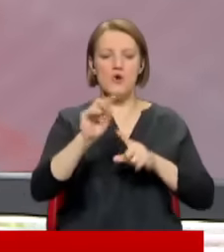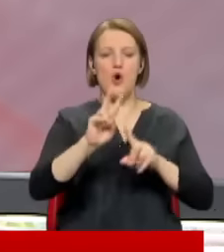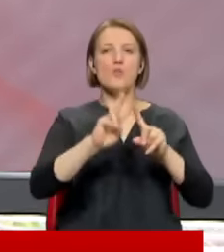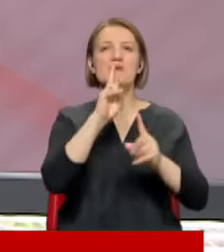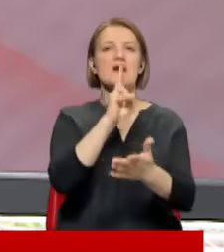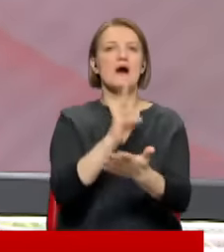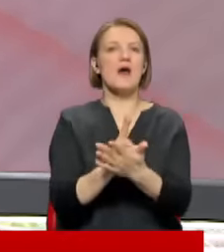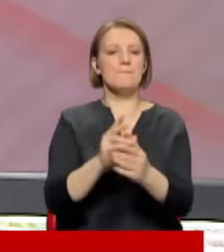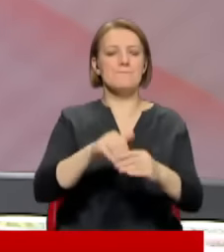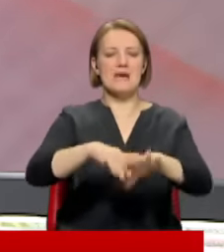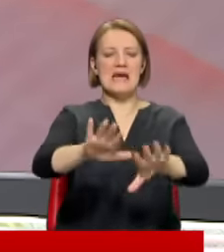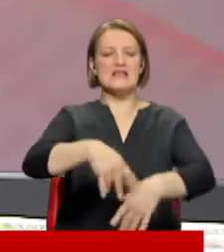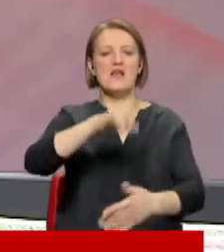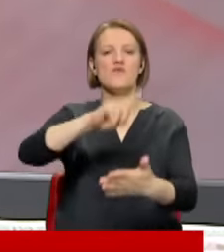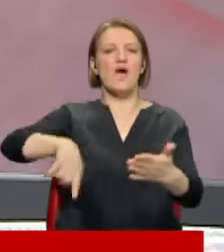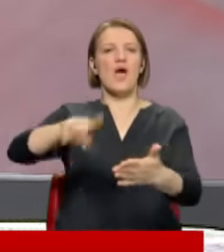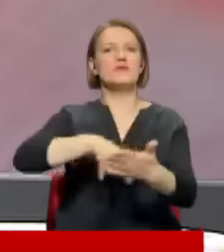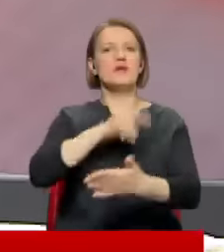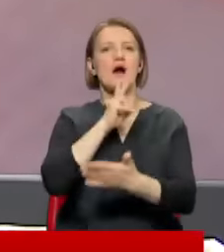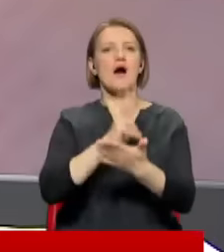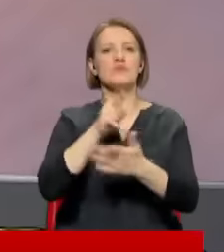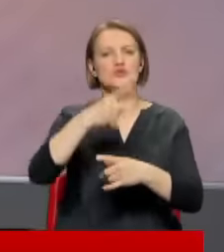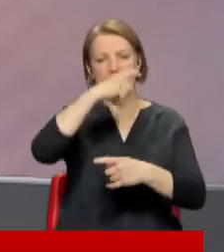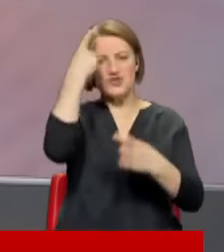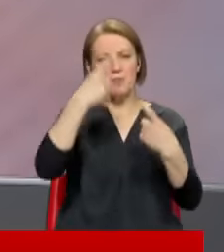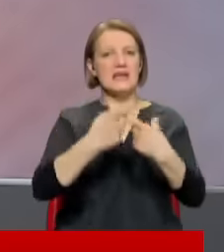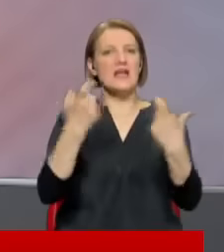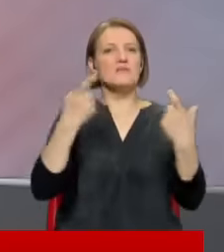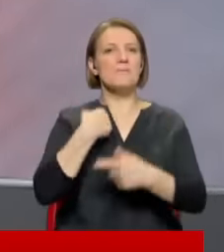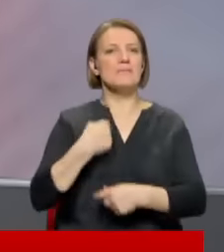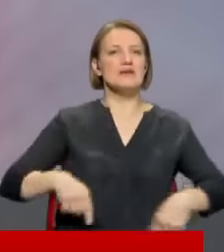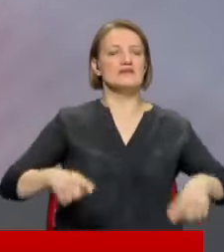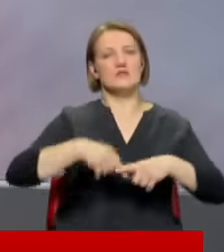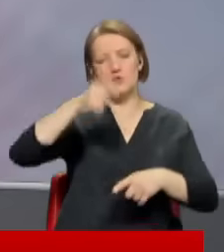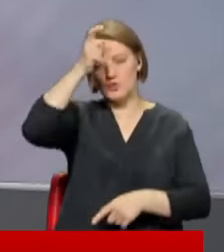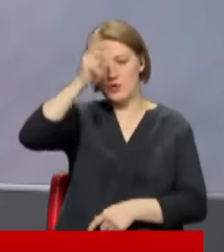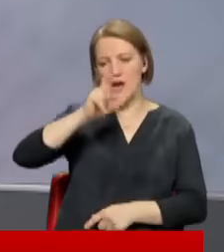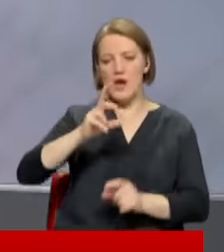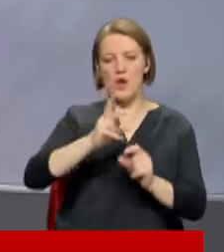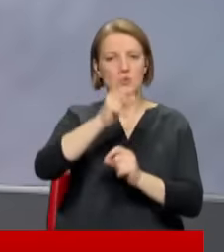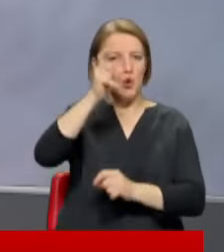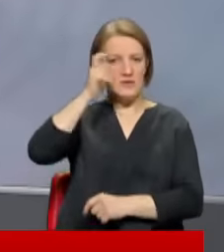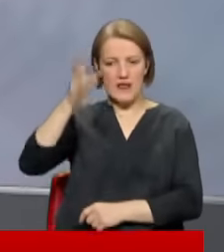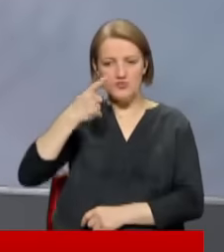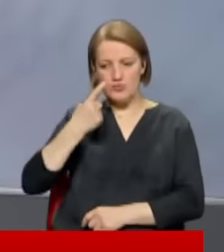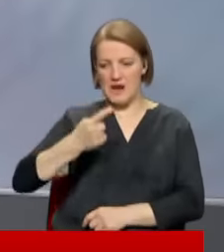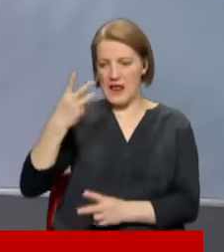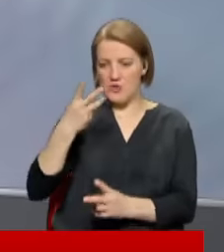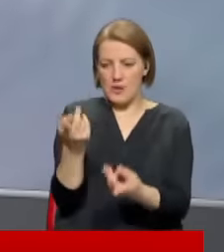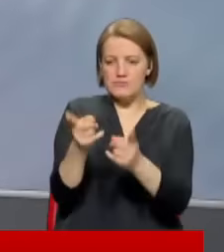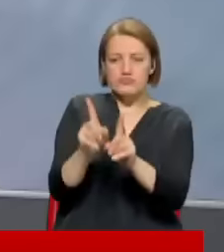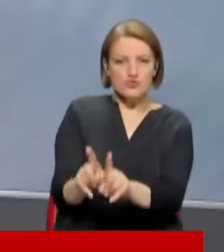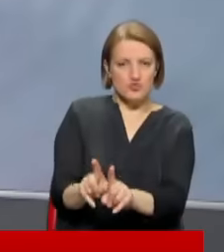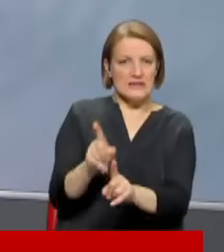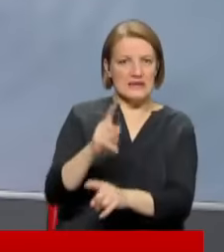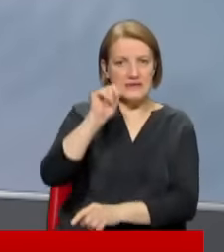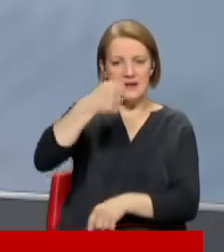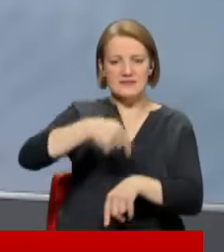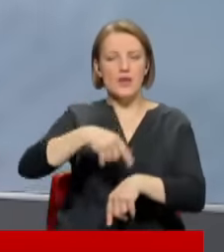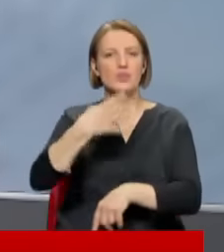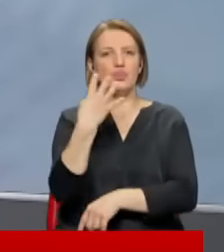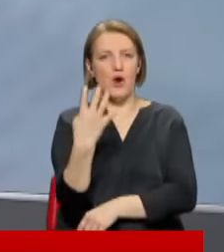kararı, meclisi feshetme kararı, bu da sıcak bir gelişme. Biz memleketimizde Özgür Özel'le Cumhurbaşkanı Erdoğan'ın CHP'de yarın